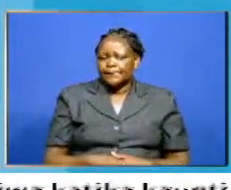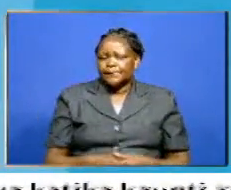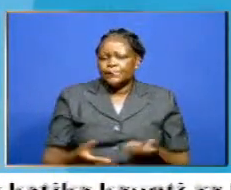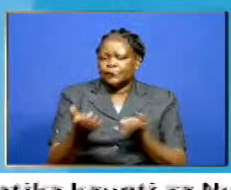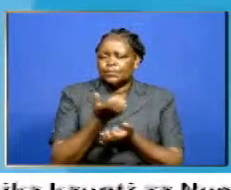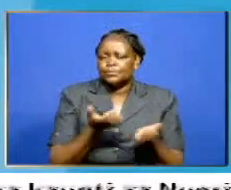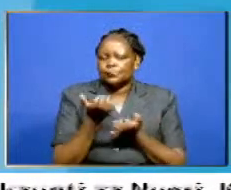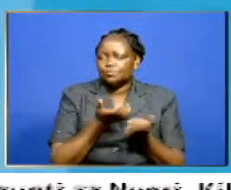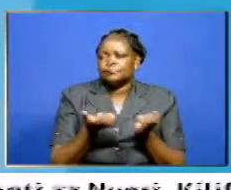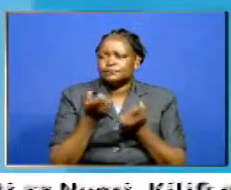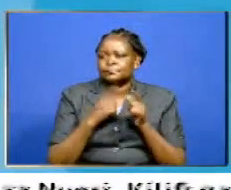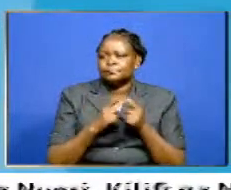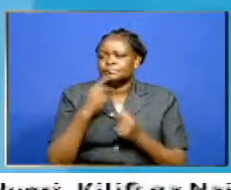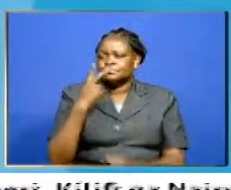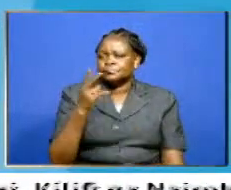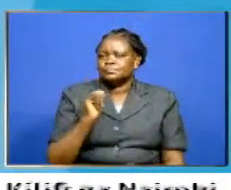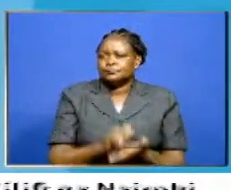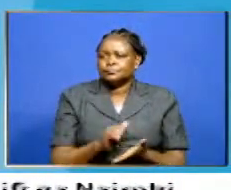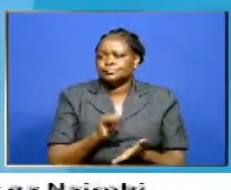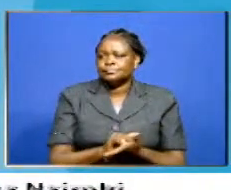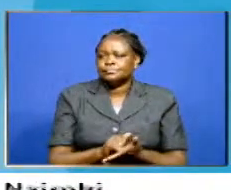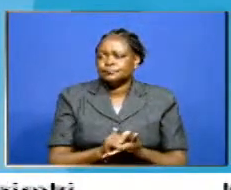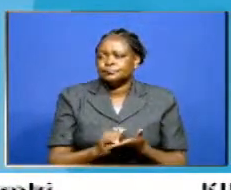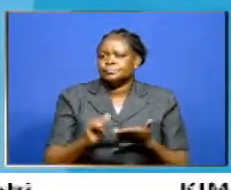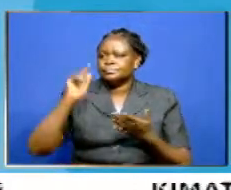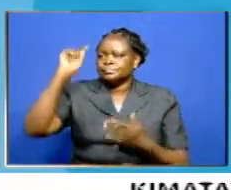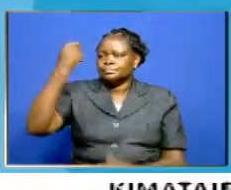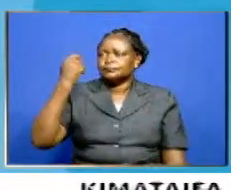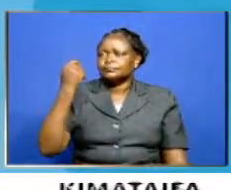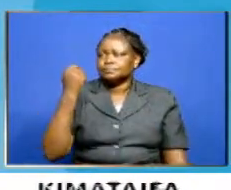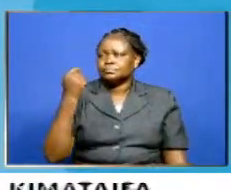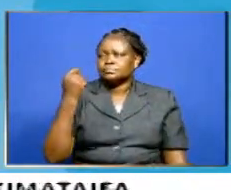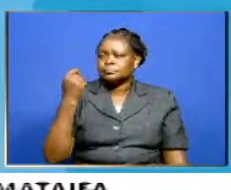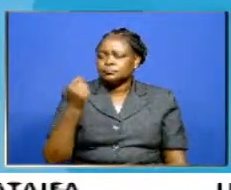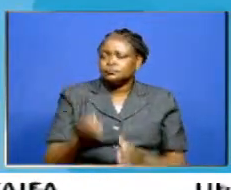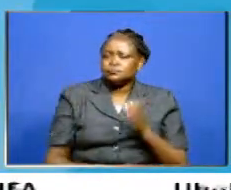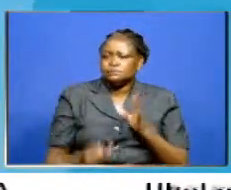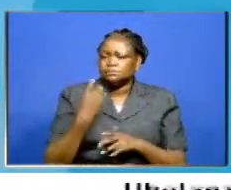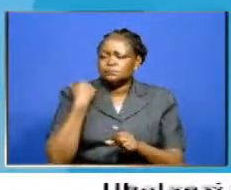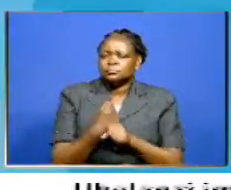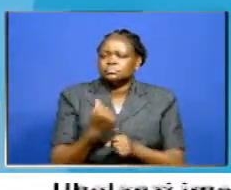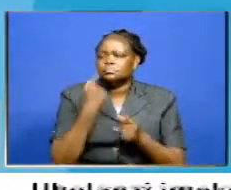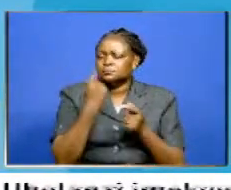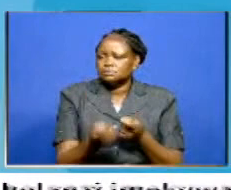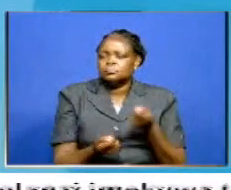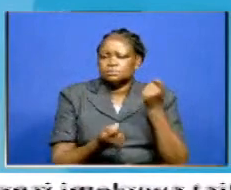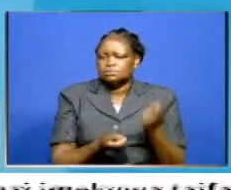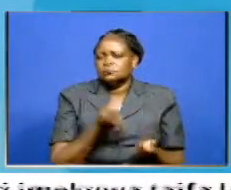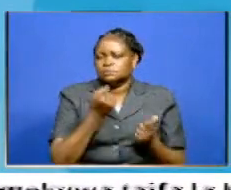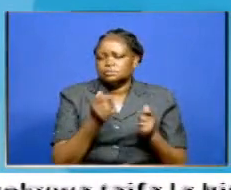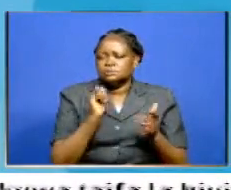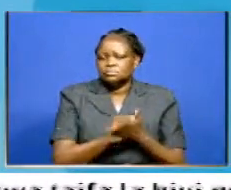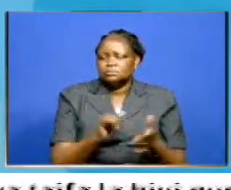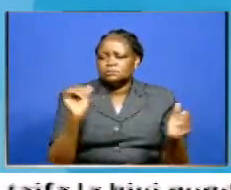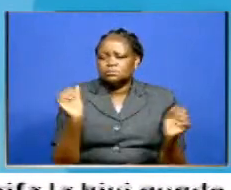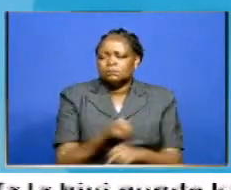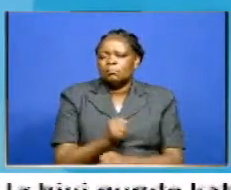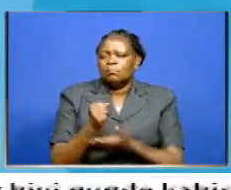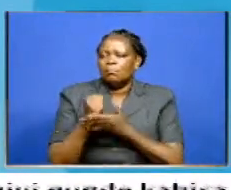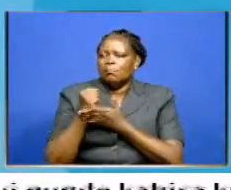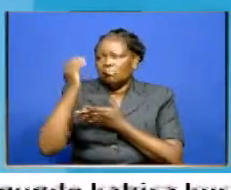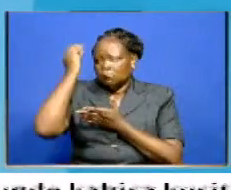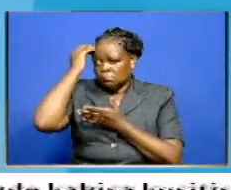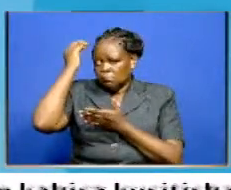kiuchumi unaangalia kwamba nchi ya Kenya inabuni kazi ndogo sana ambazo haziwezi kuwasaidia wanafunzi